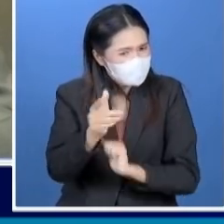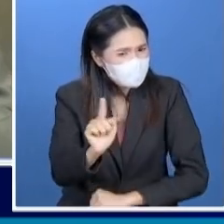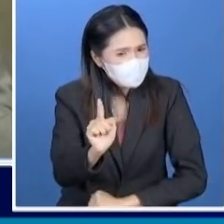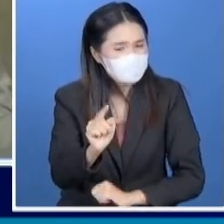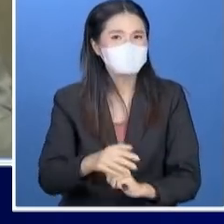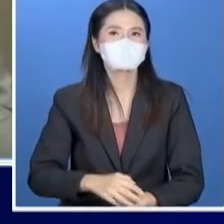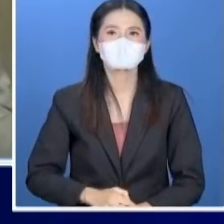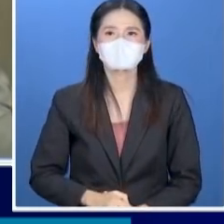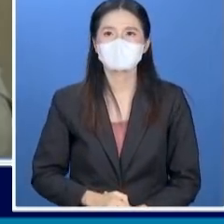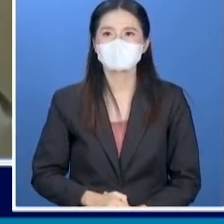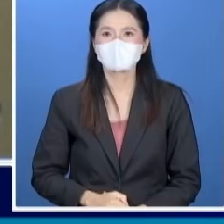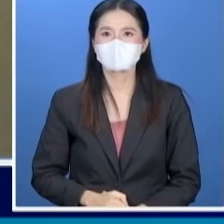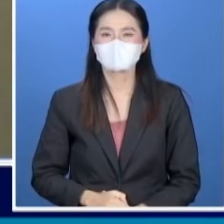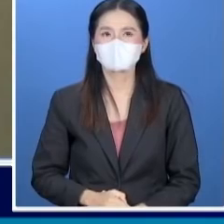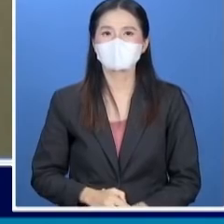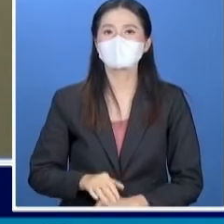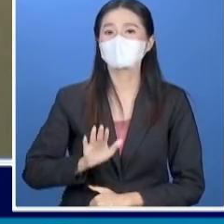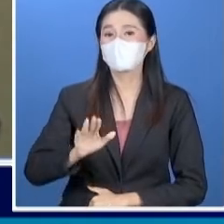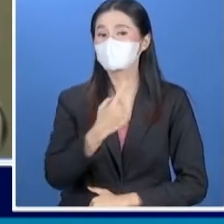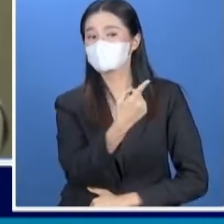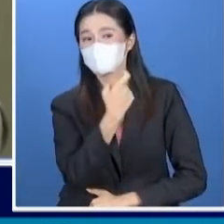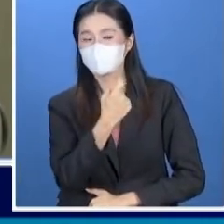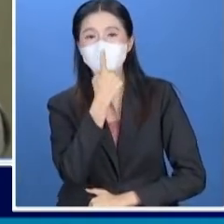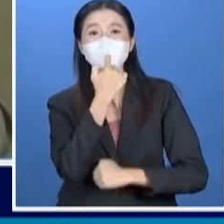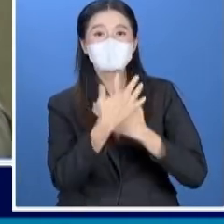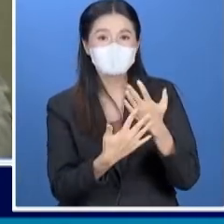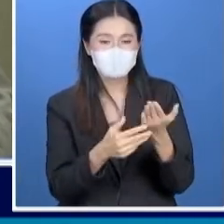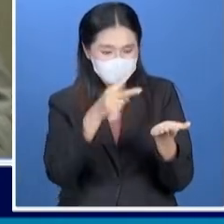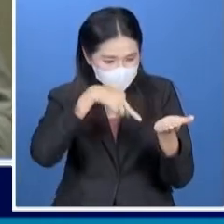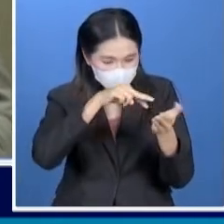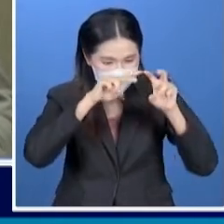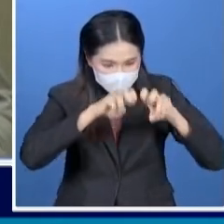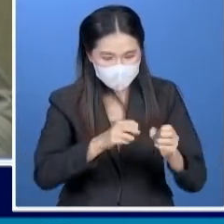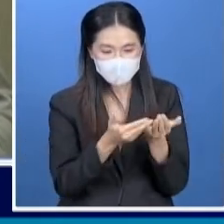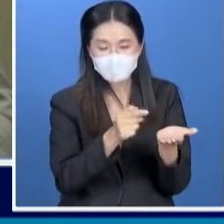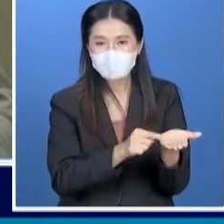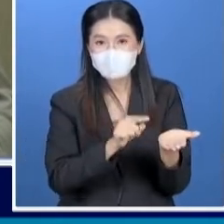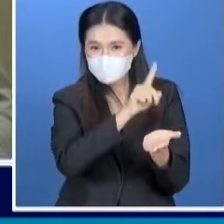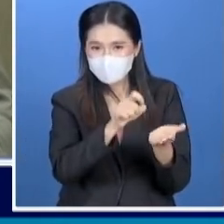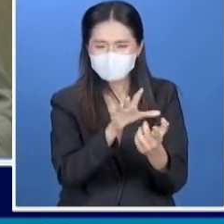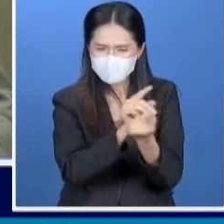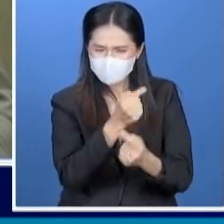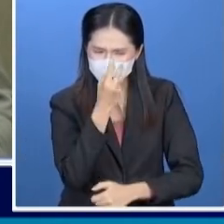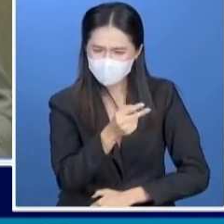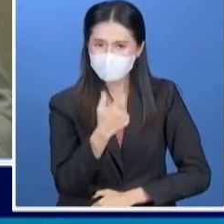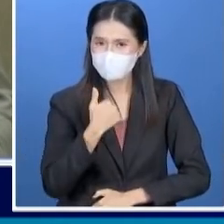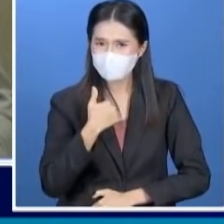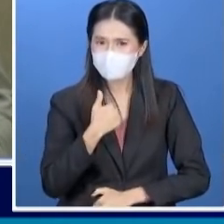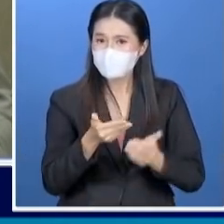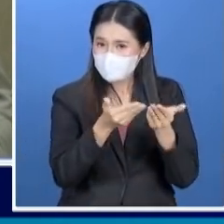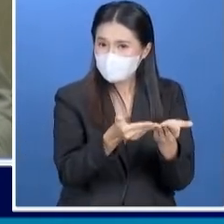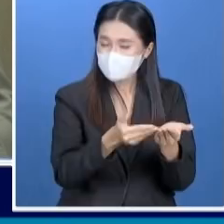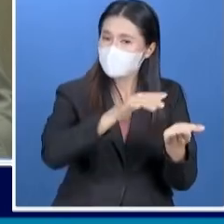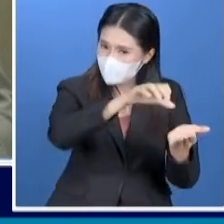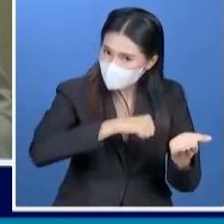ครับ ประเด็นเรื่องของการตรวจคราบเลือดบนเรือค่ะที่มีการตั้งข้อสังเกตจากสังคมว่ามันมีการเอาเรือไ